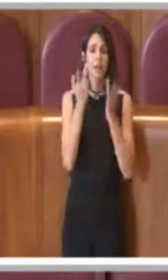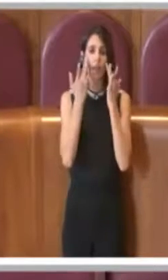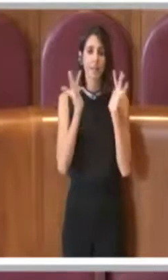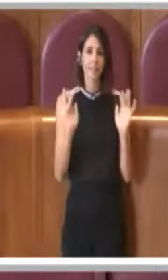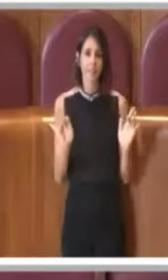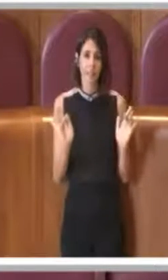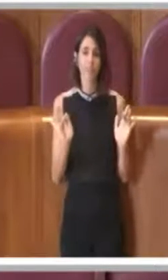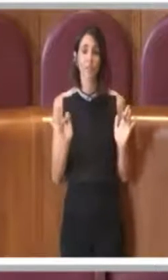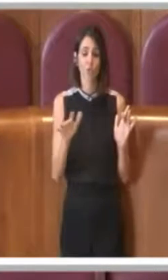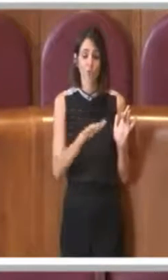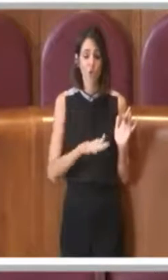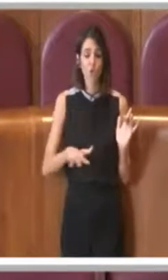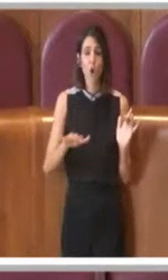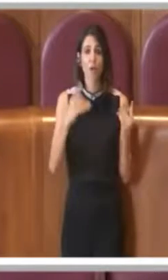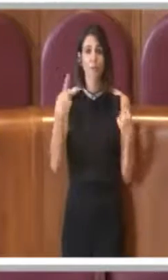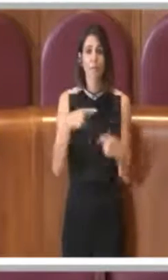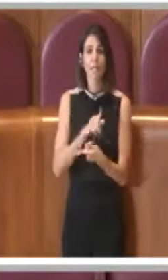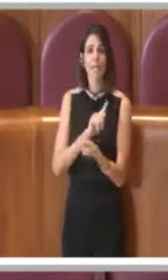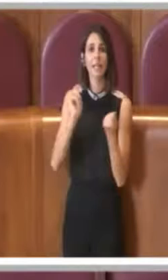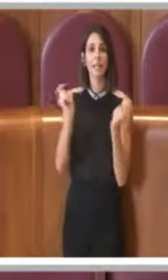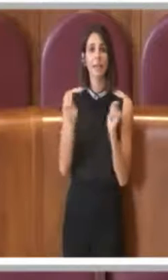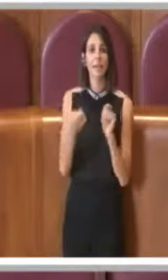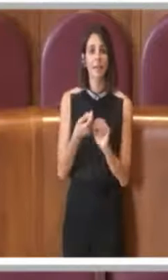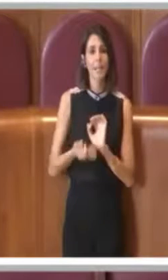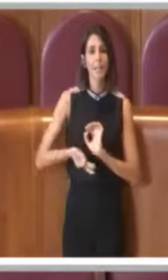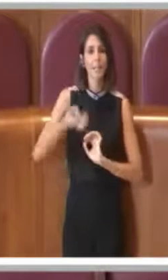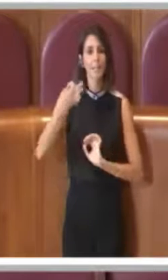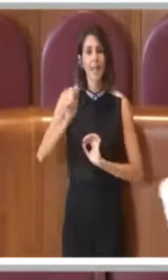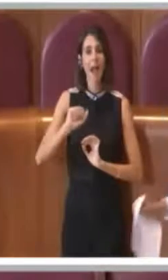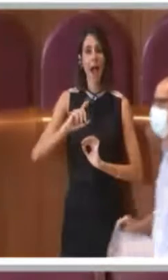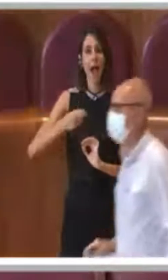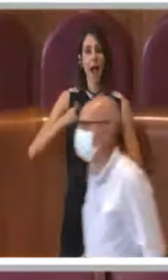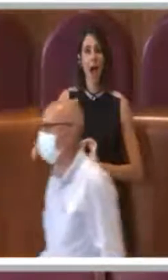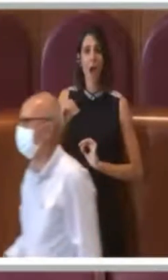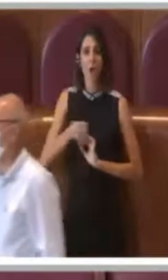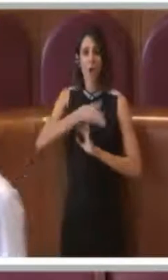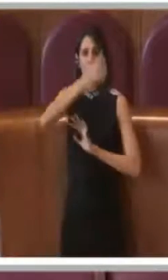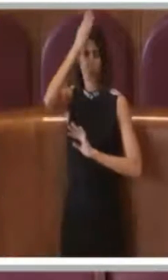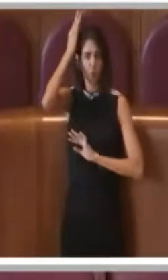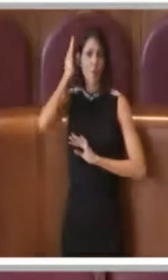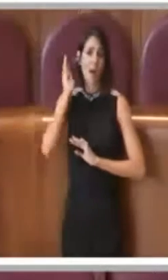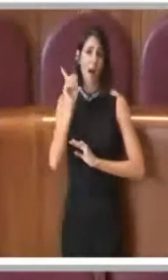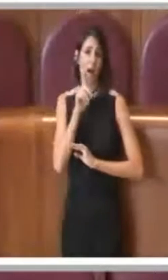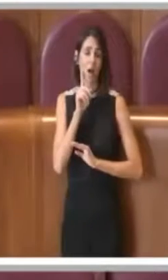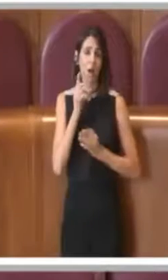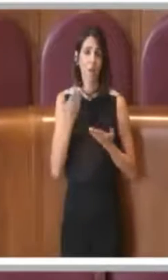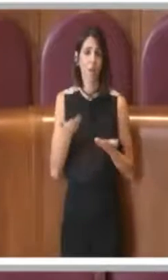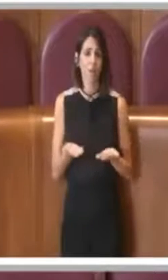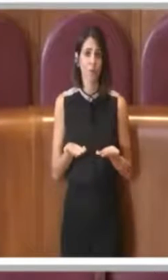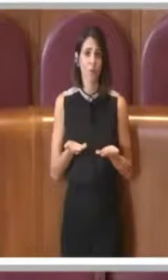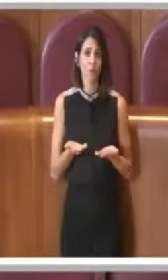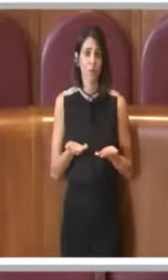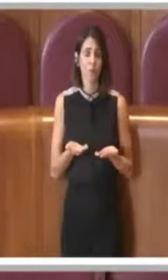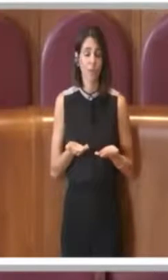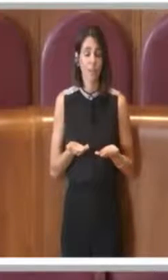zone e riportarle ad agro romano quali sono? Non lo so, boh,